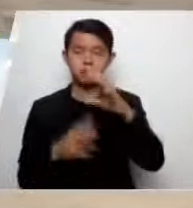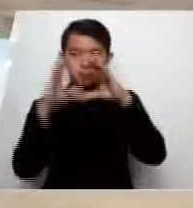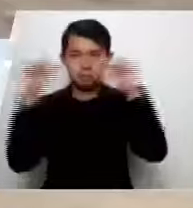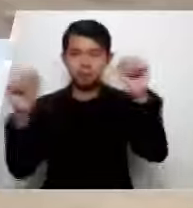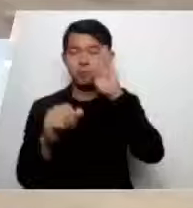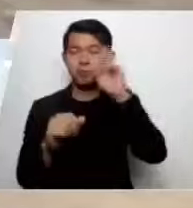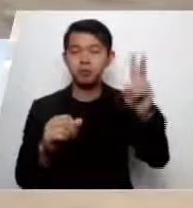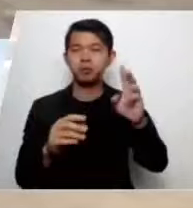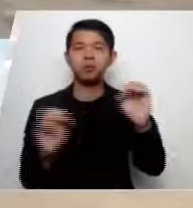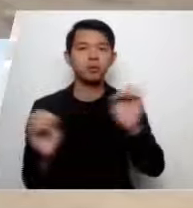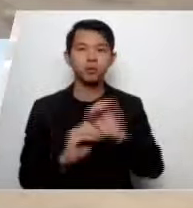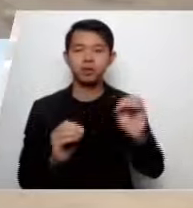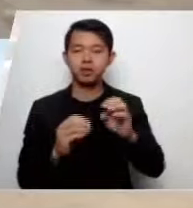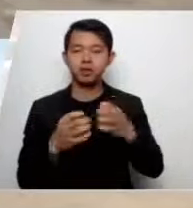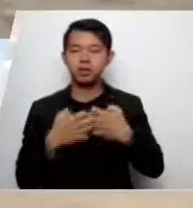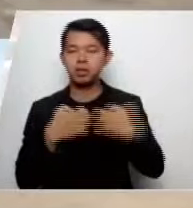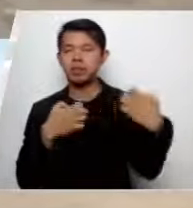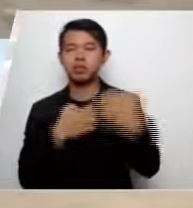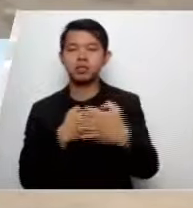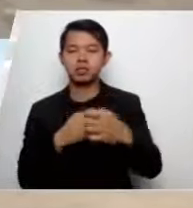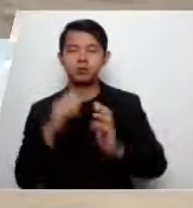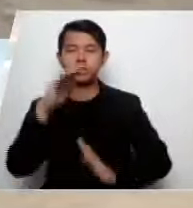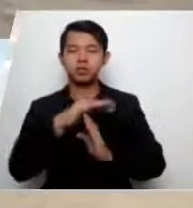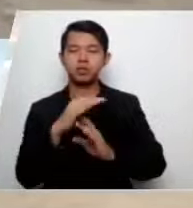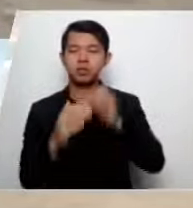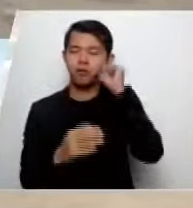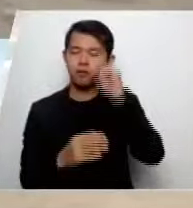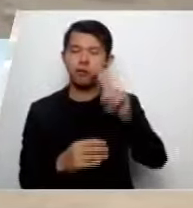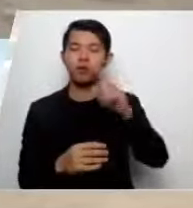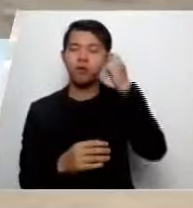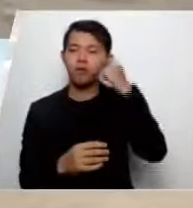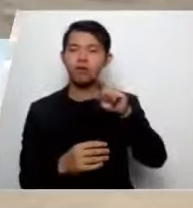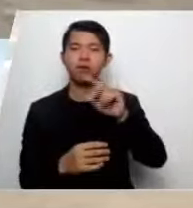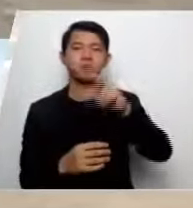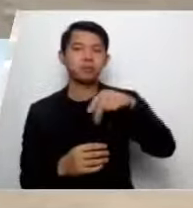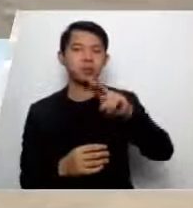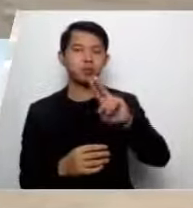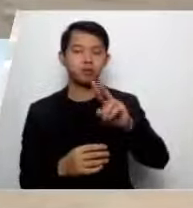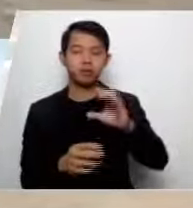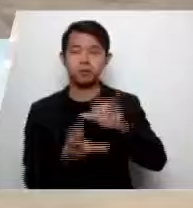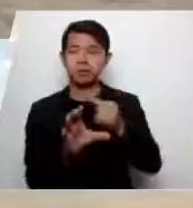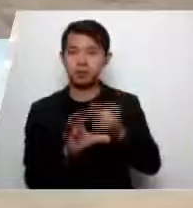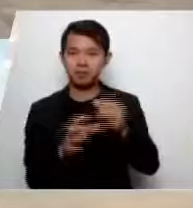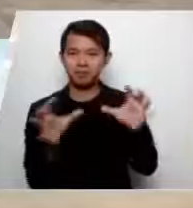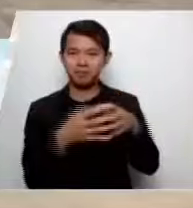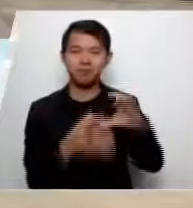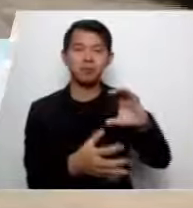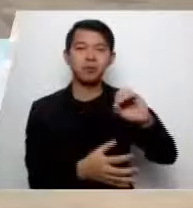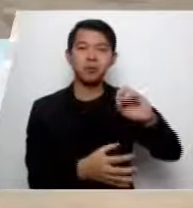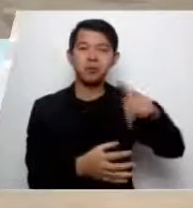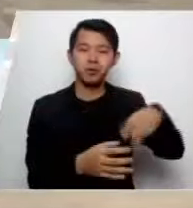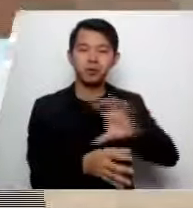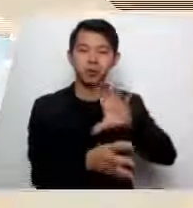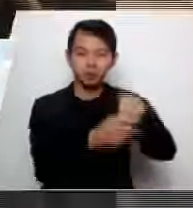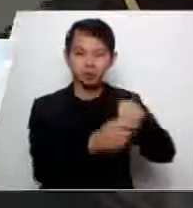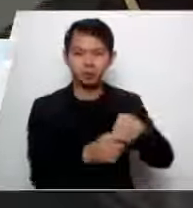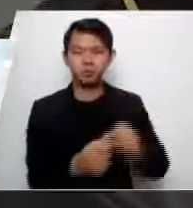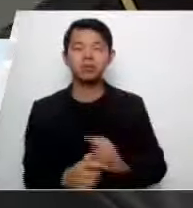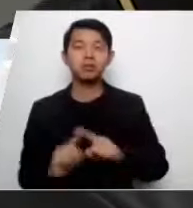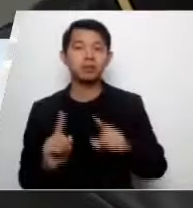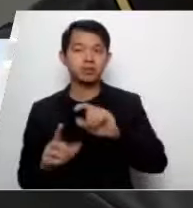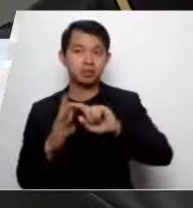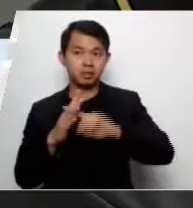application for consolidation ng PUVs. Pero sabi ng LTFRB, hindi raw ibig sabihin na simula May 1 ay manghuli na sila.